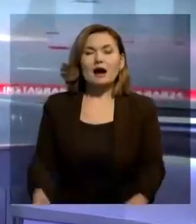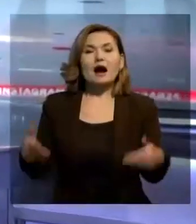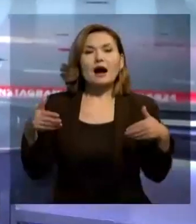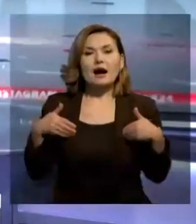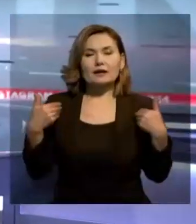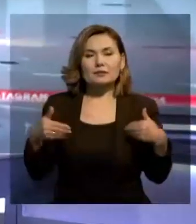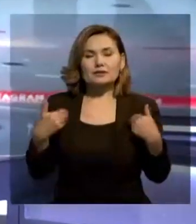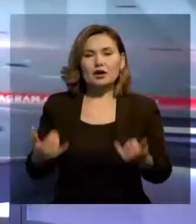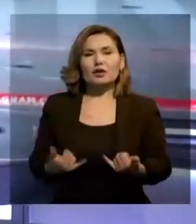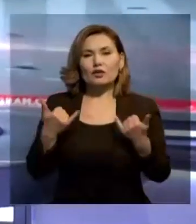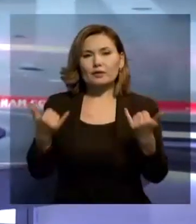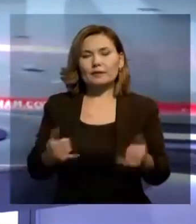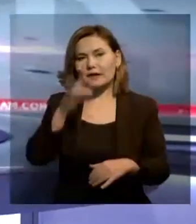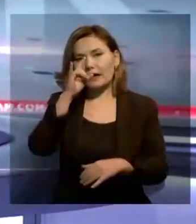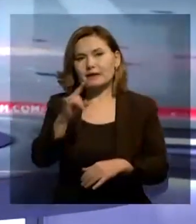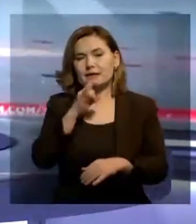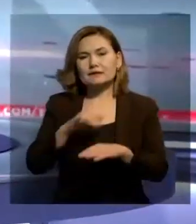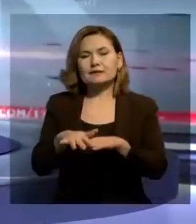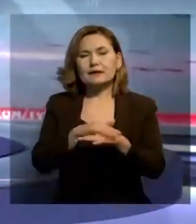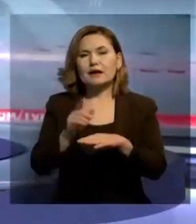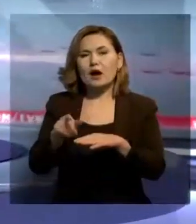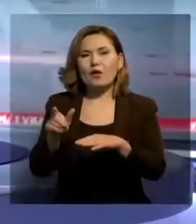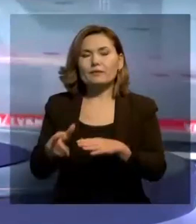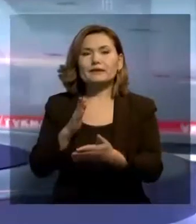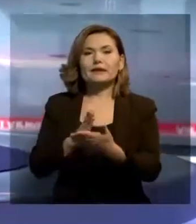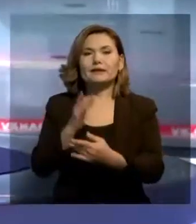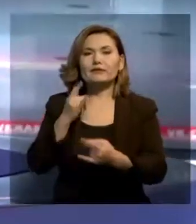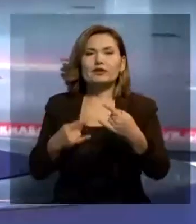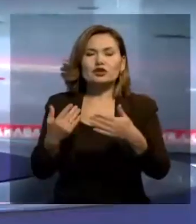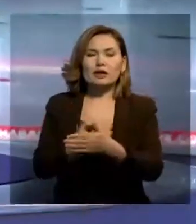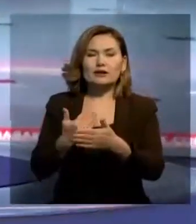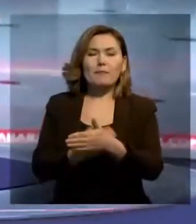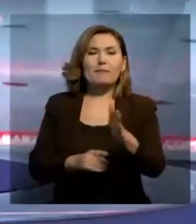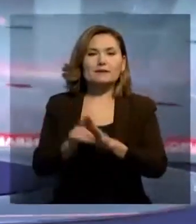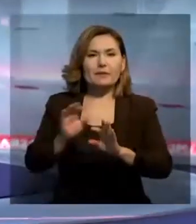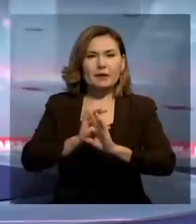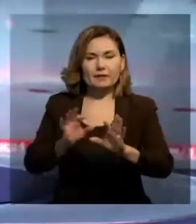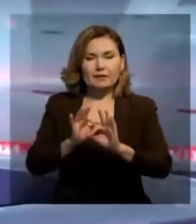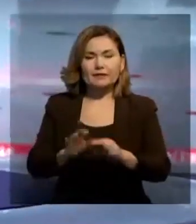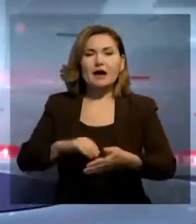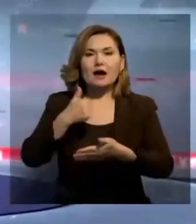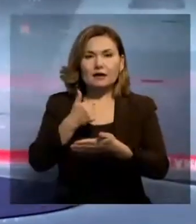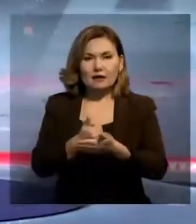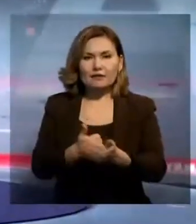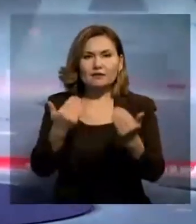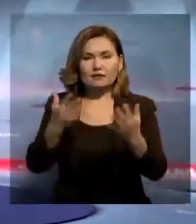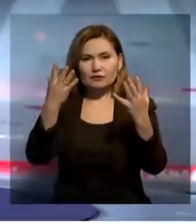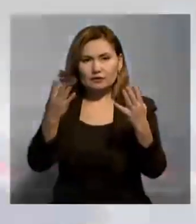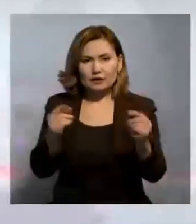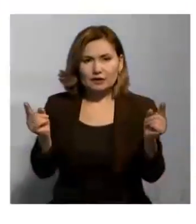Армысыз көрермен, эфирде жаңалықтар. Жарияшы мен Алия Зинабдин, сурдаудармада Самал Жантемір. Алдымен аңдатпа.